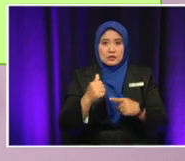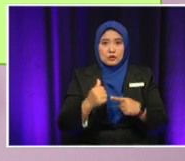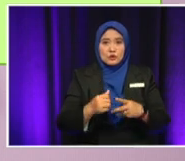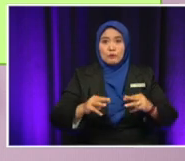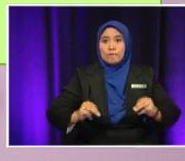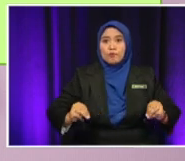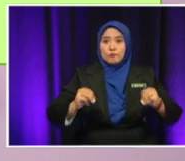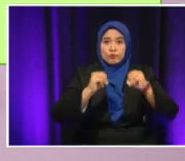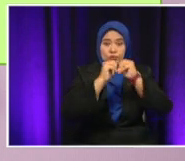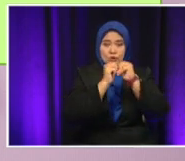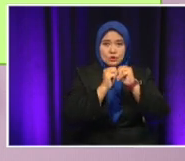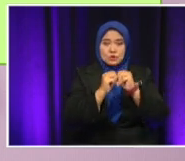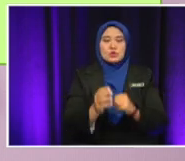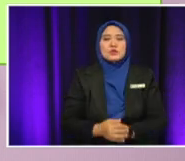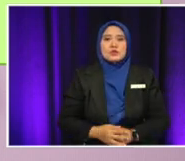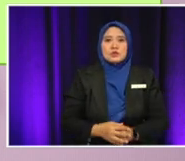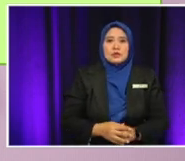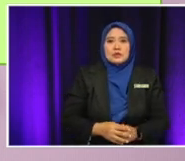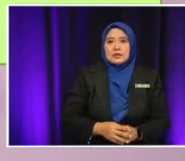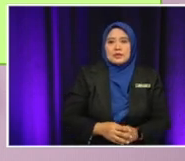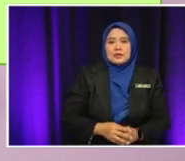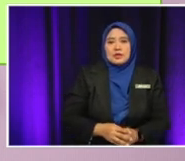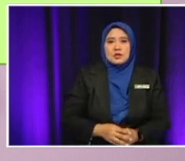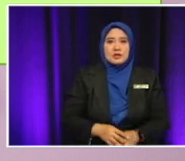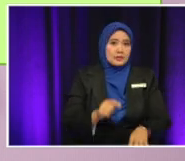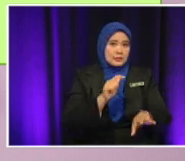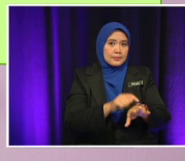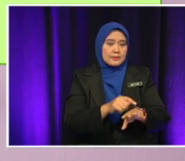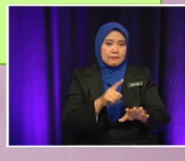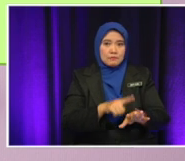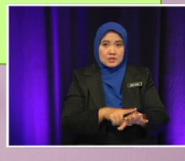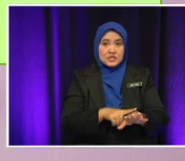dia akan diadakan dalam satu tempo masih yang lama